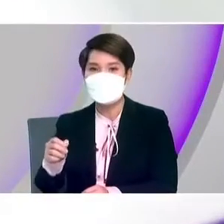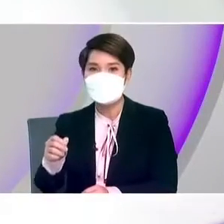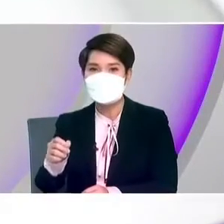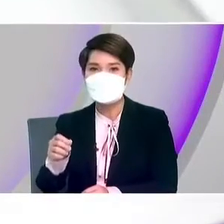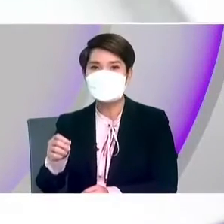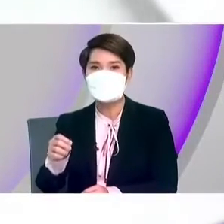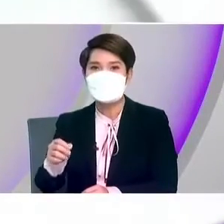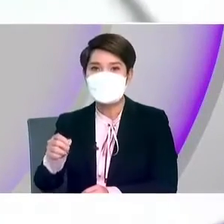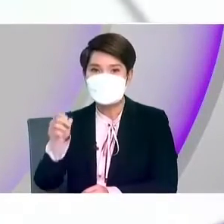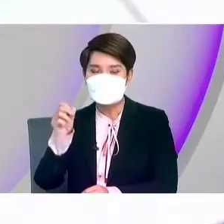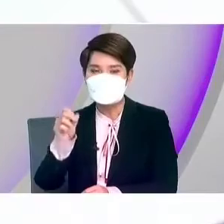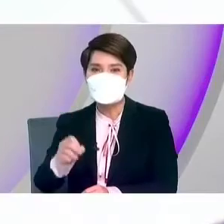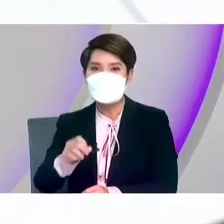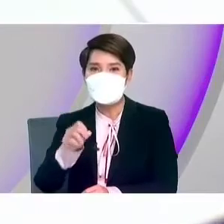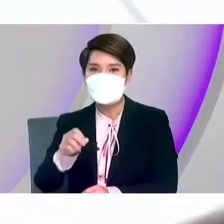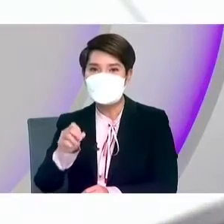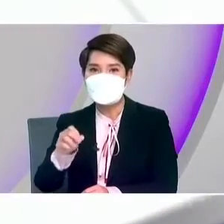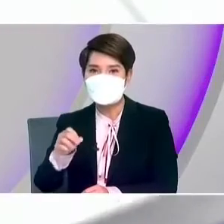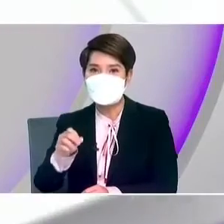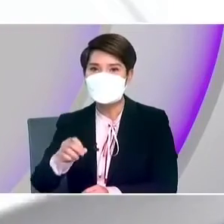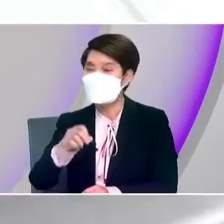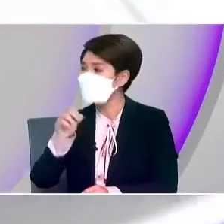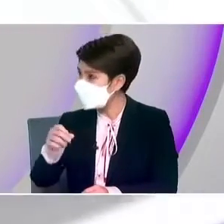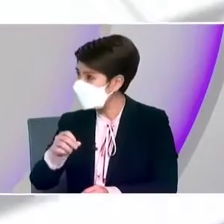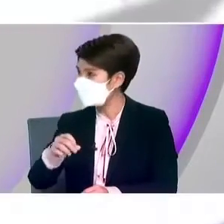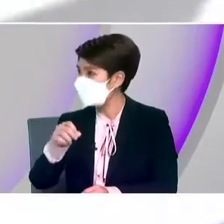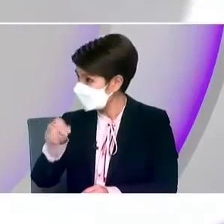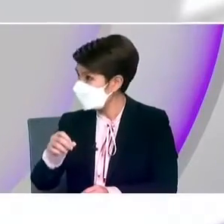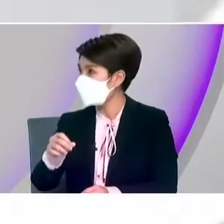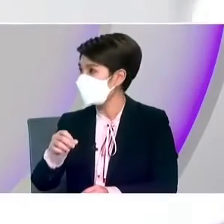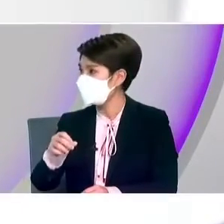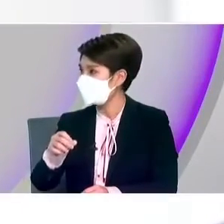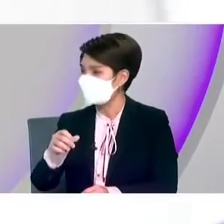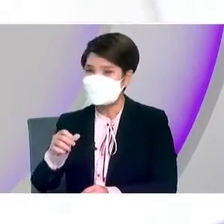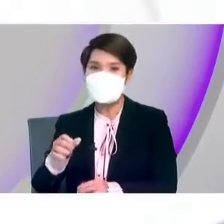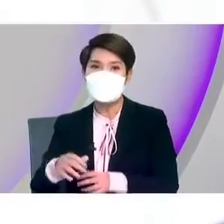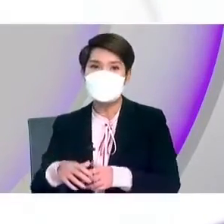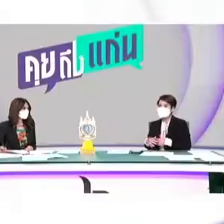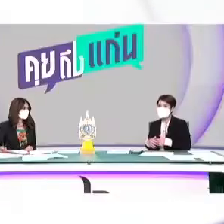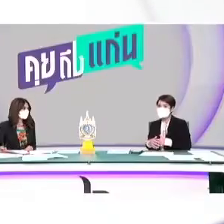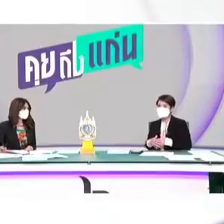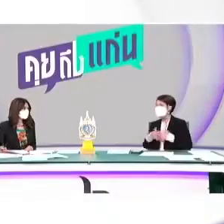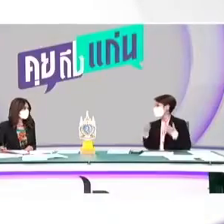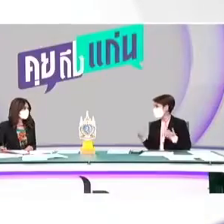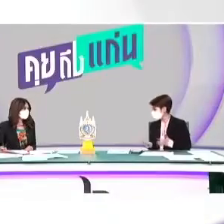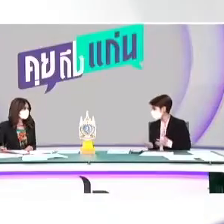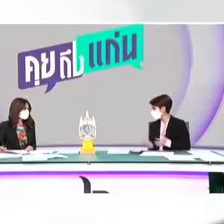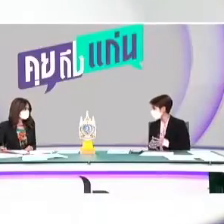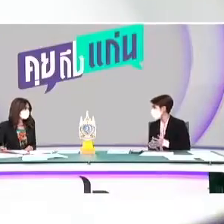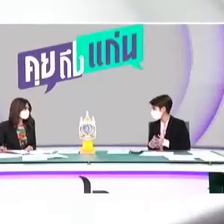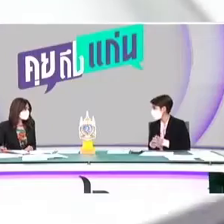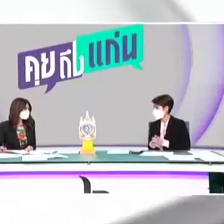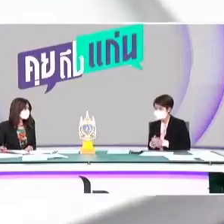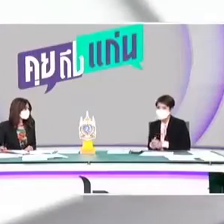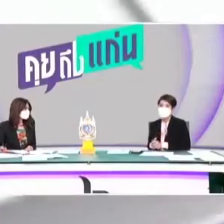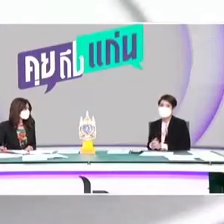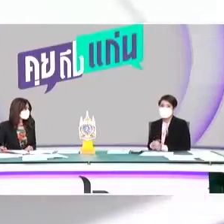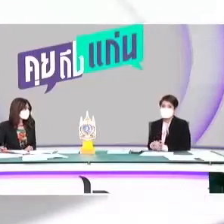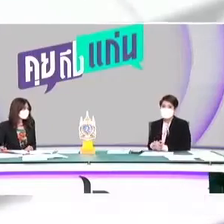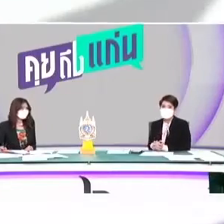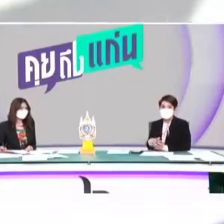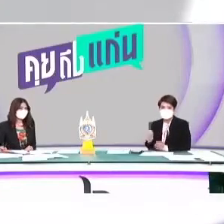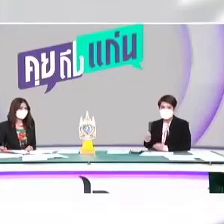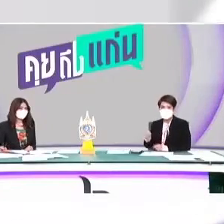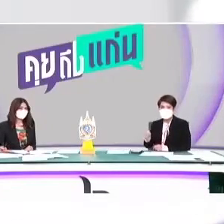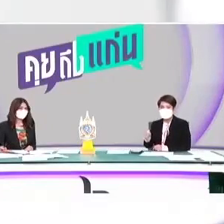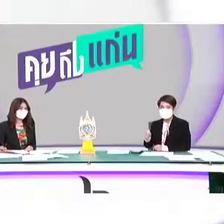แห่งใบนี้ซึ่งมันก็จะช่วยแบ่งเบาภาระได้บ้างเล็กน้อยแต่ทุกคนก็ยังคงต้องทำมาหากินกันต่อไ